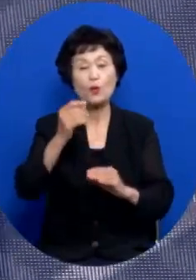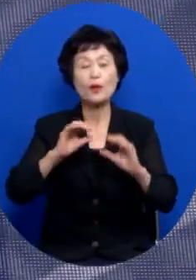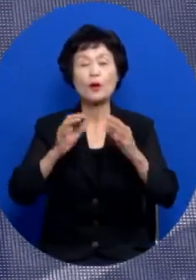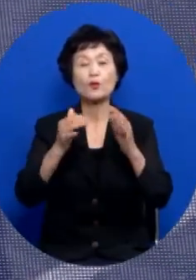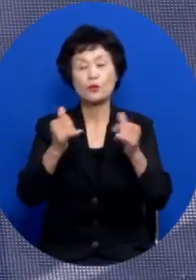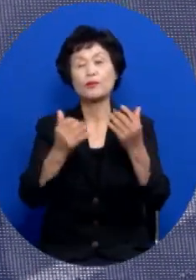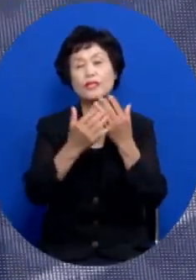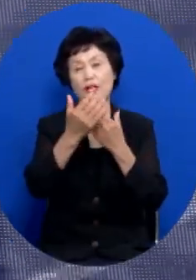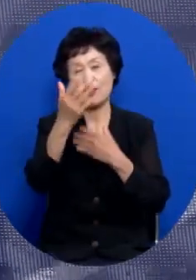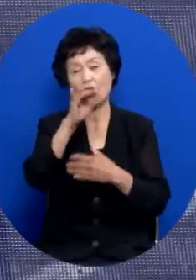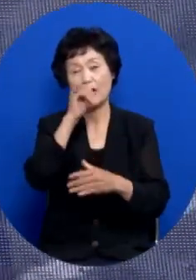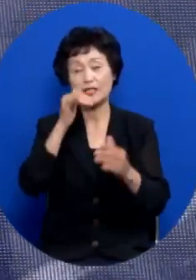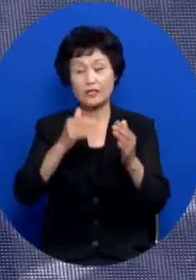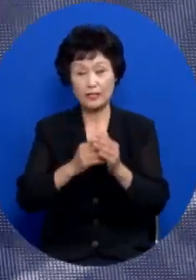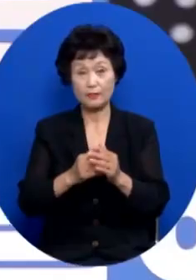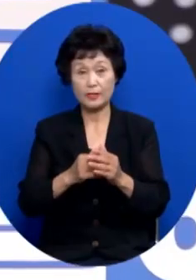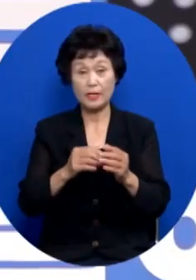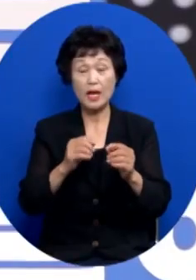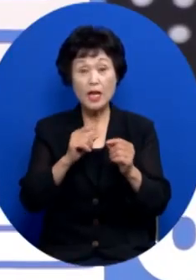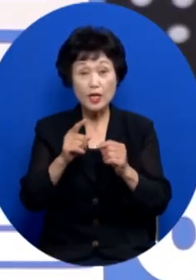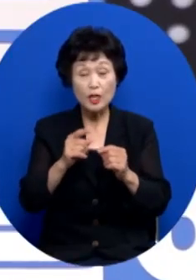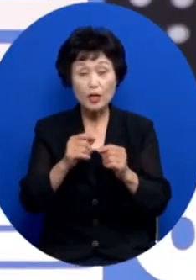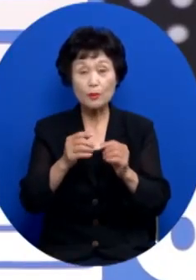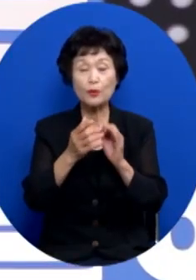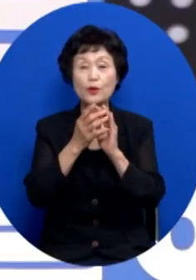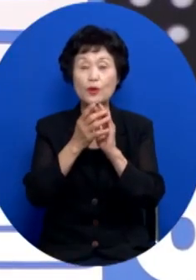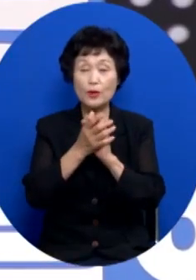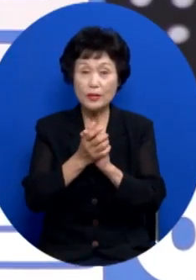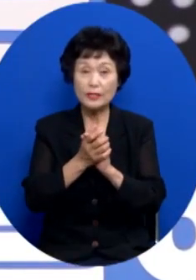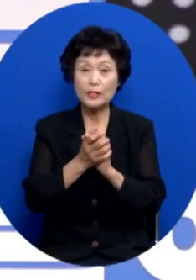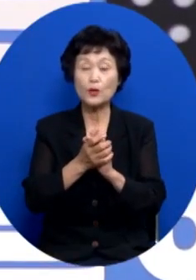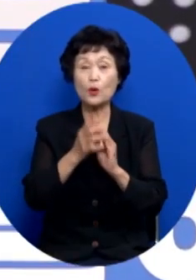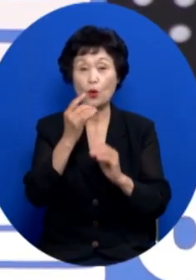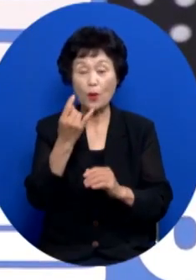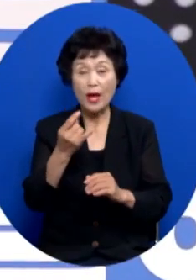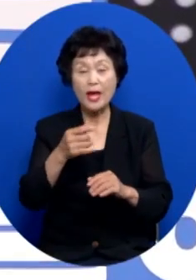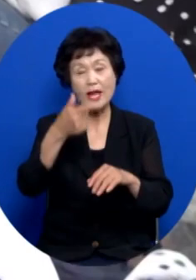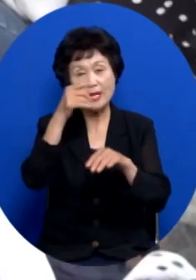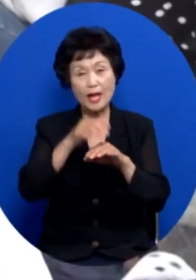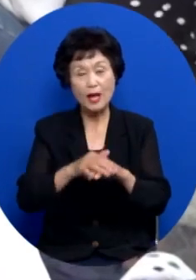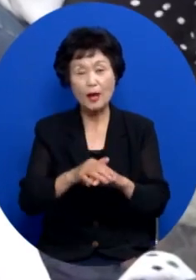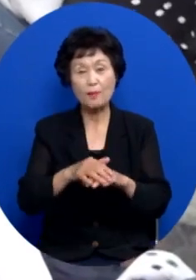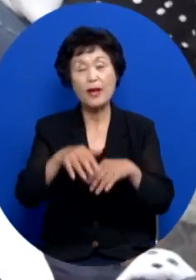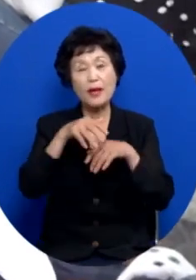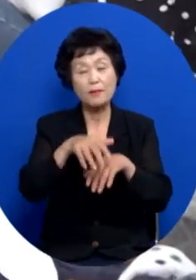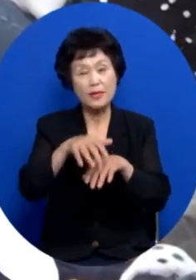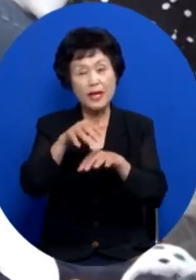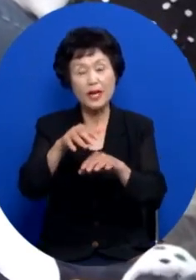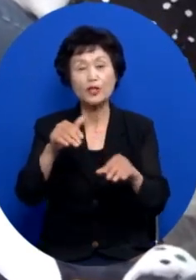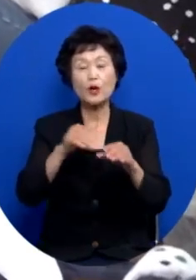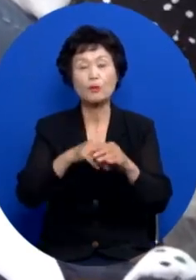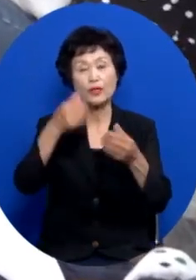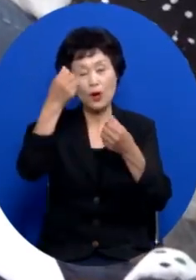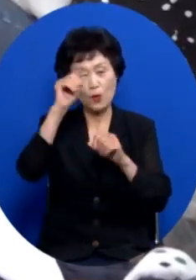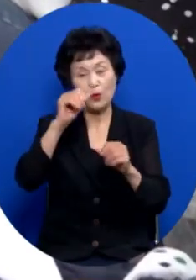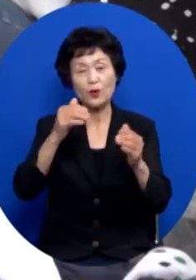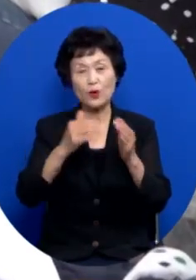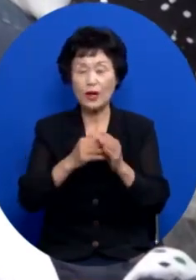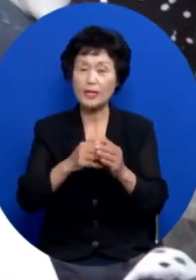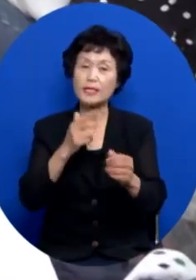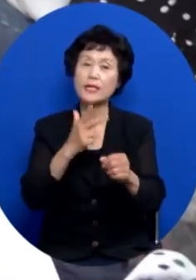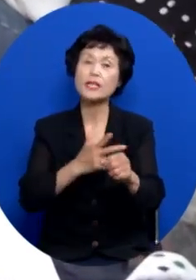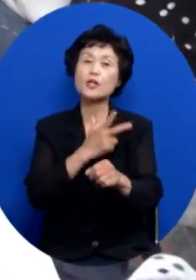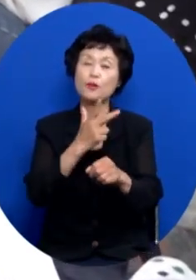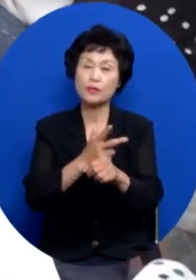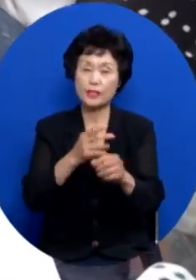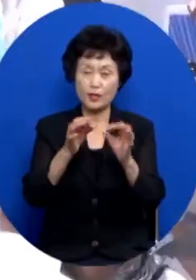개최됐습니다. 네. 일부 특별기도회를 시작으로 개회식, 국민대회, 퍼레이드, 문화공연까지 장장